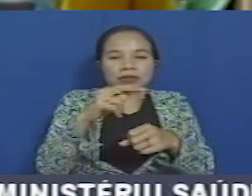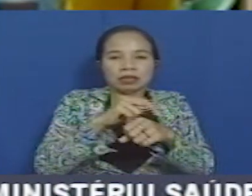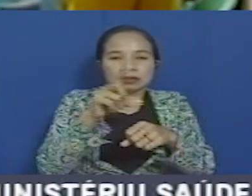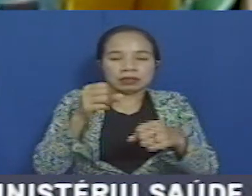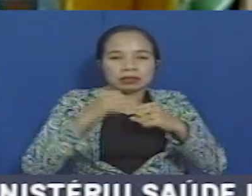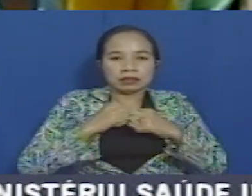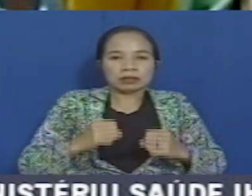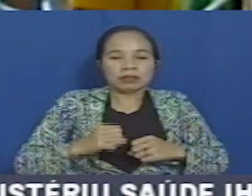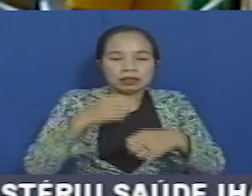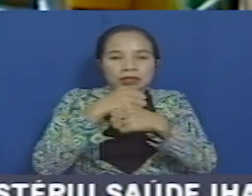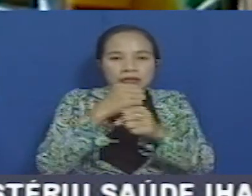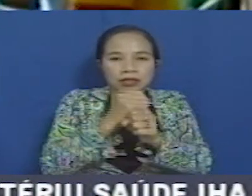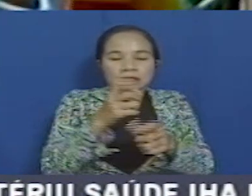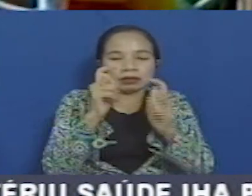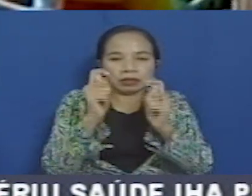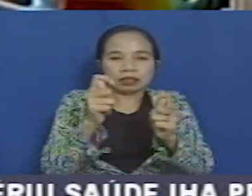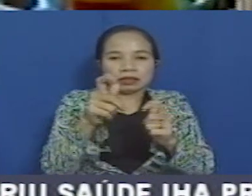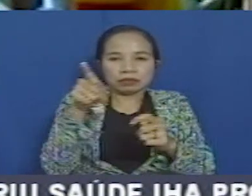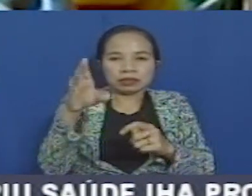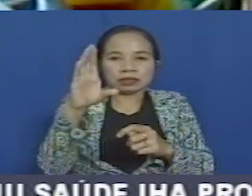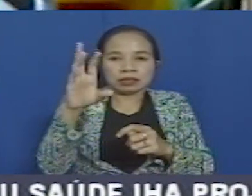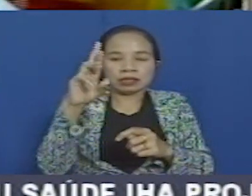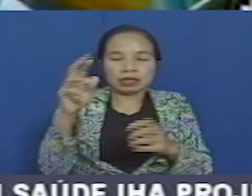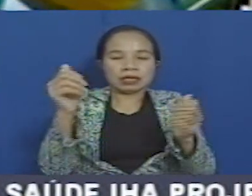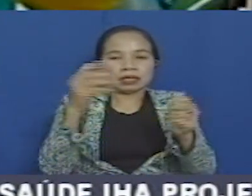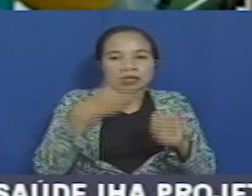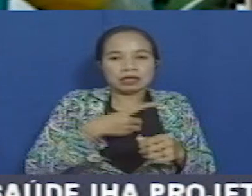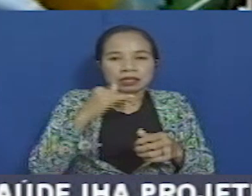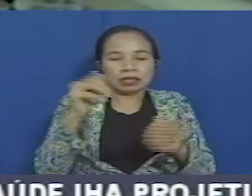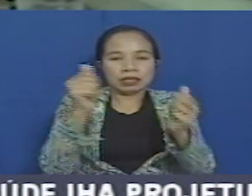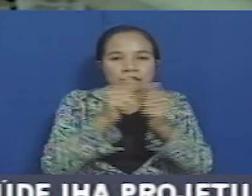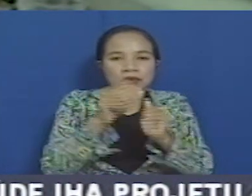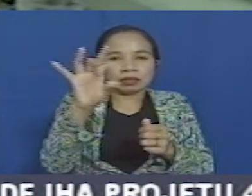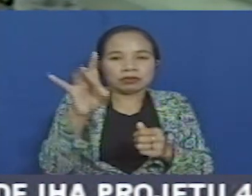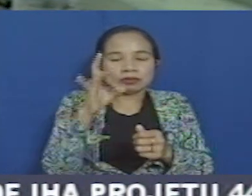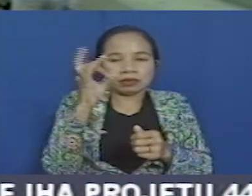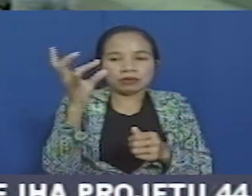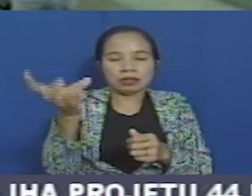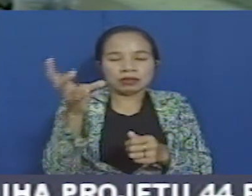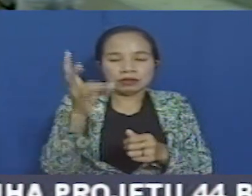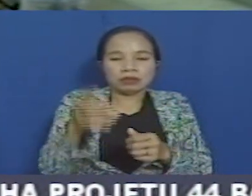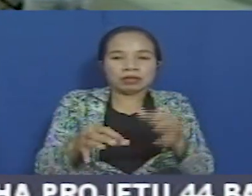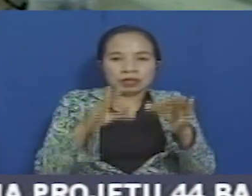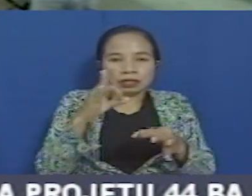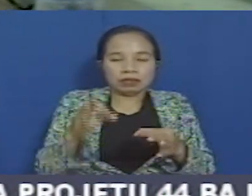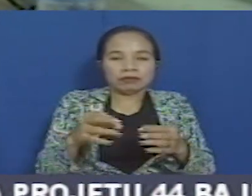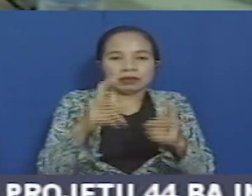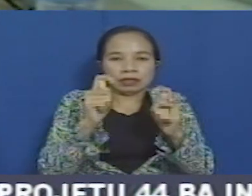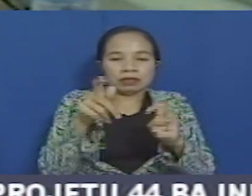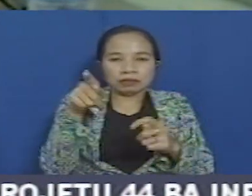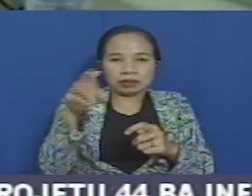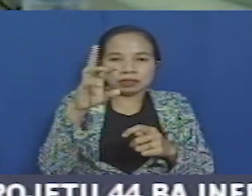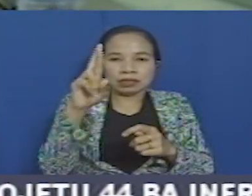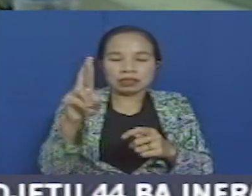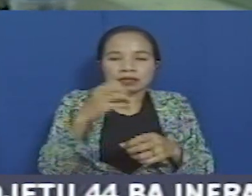Saudi haloteste PCR iha dili hamuduk atus walu hitu nulu. Enquanto total teste